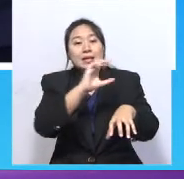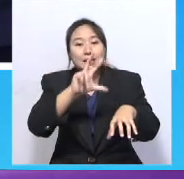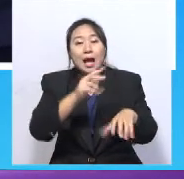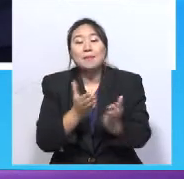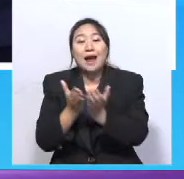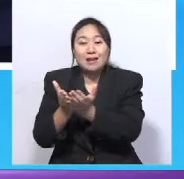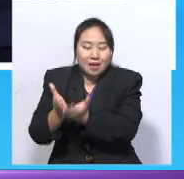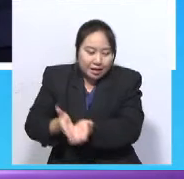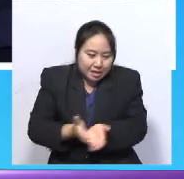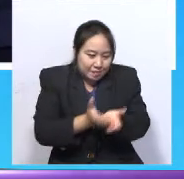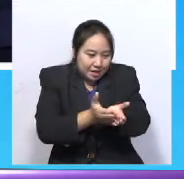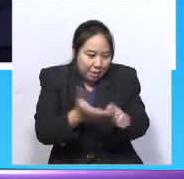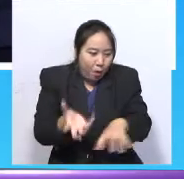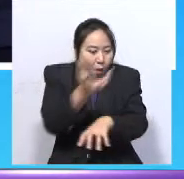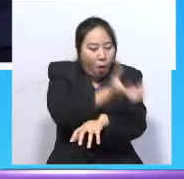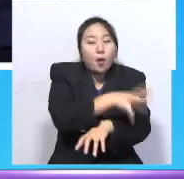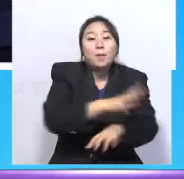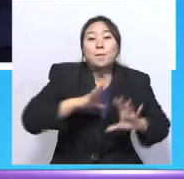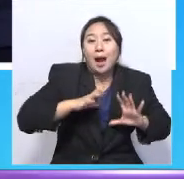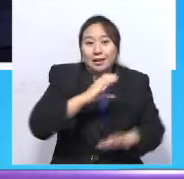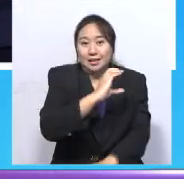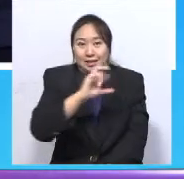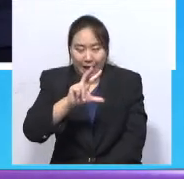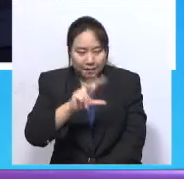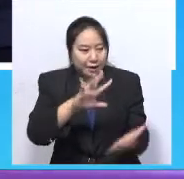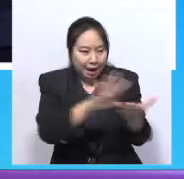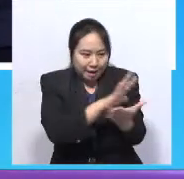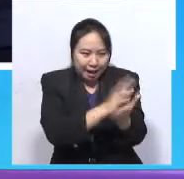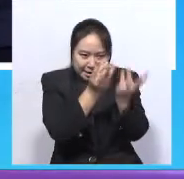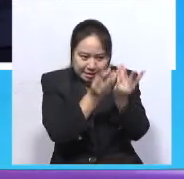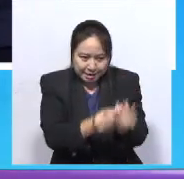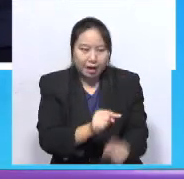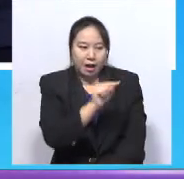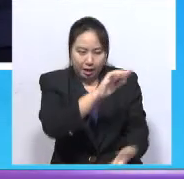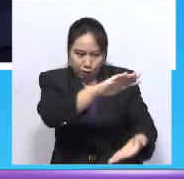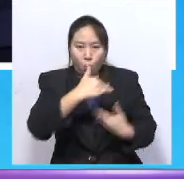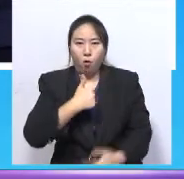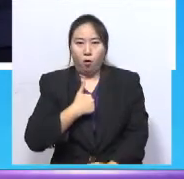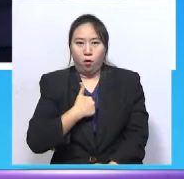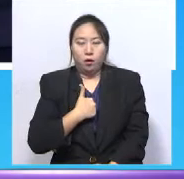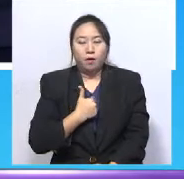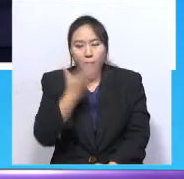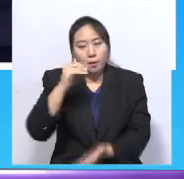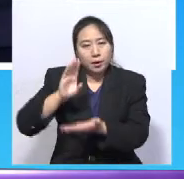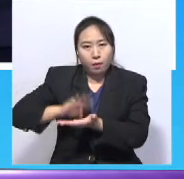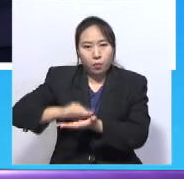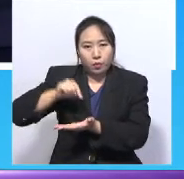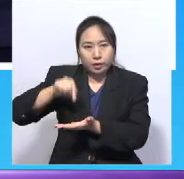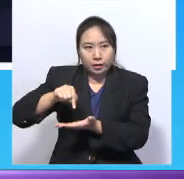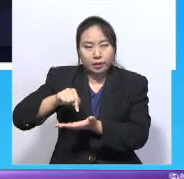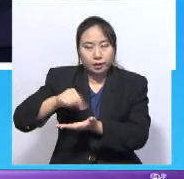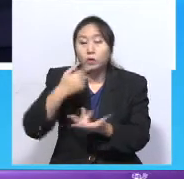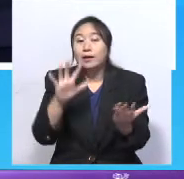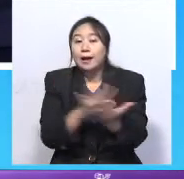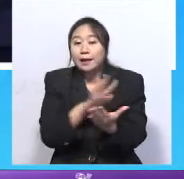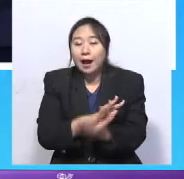งเอกสารทั้งหมดโดยละเอียดและนำส่งมาให้เรานะครับผมเพื่อเอาไว้สำหรับว่าเป็นข้อมูลนะครับส่วนเอกส